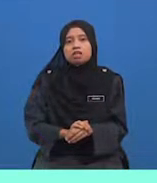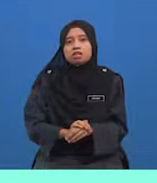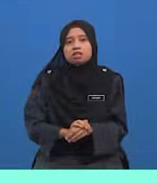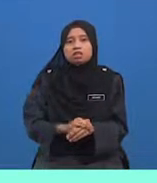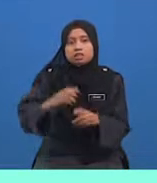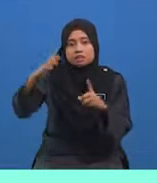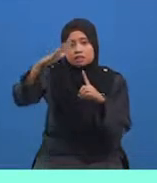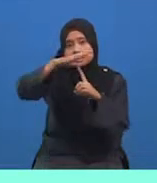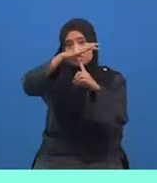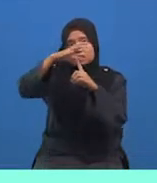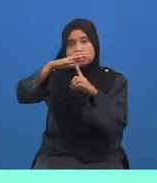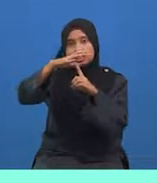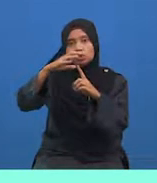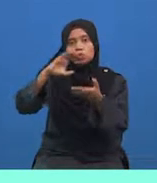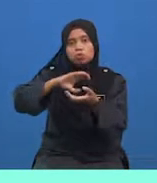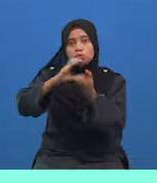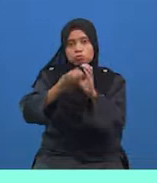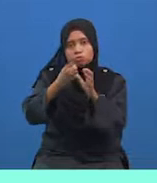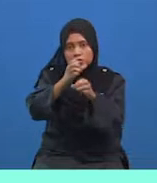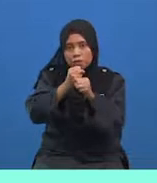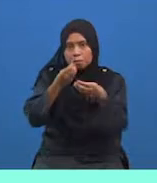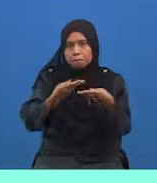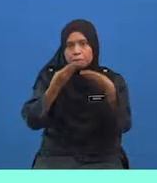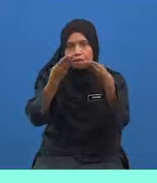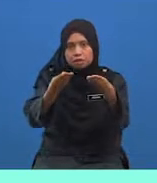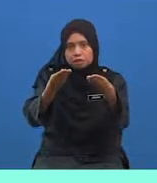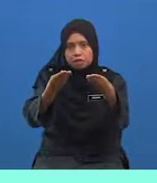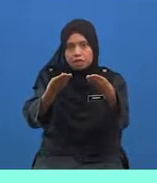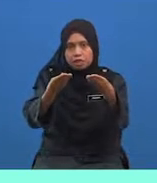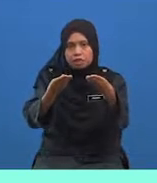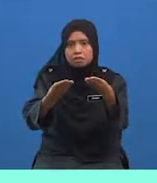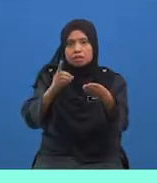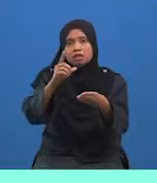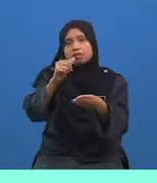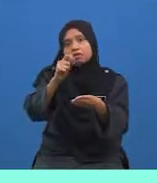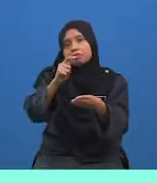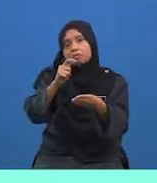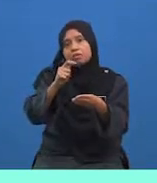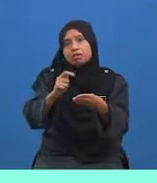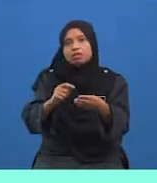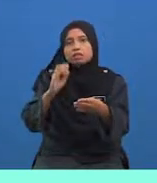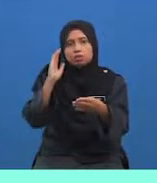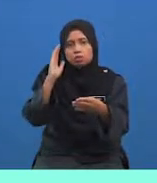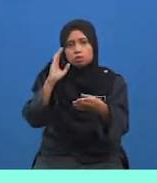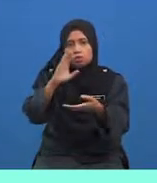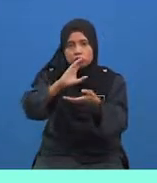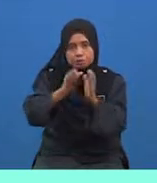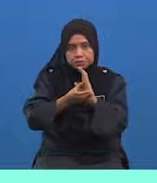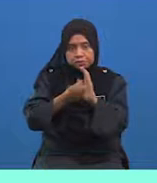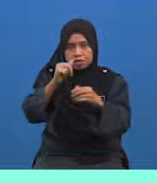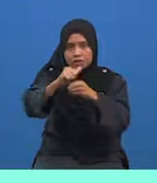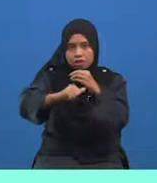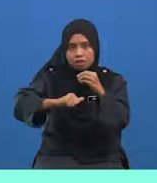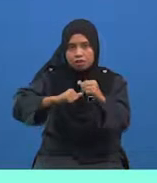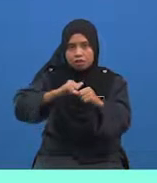satelit cuaca dapat memberi data ramalan cuaca dan fenomena alam